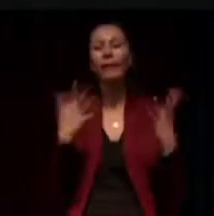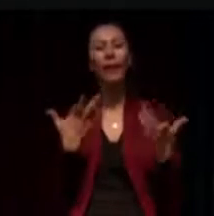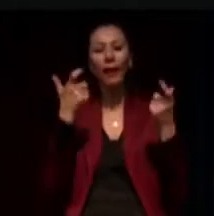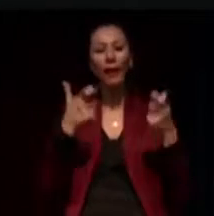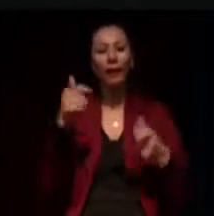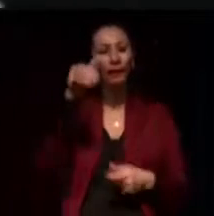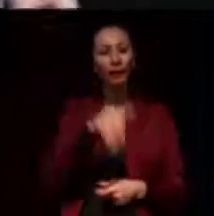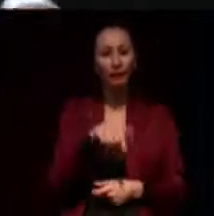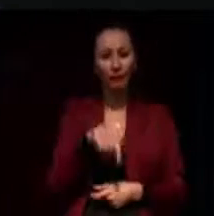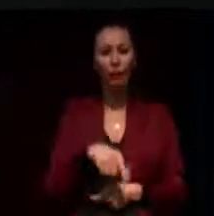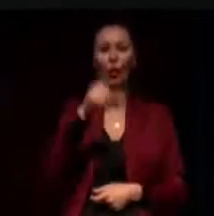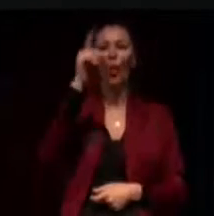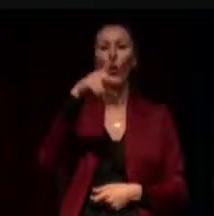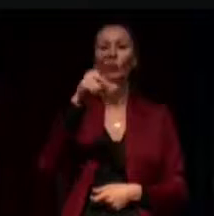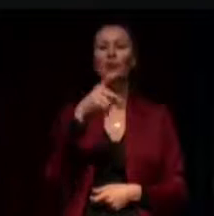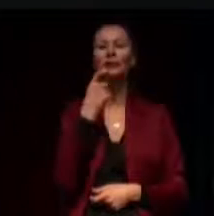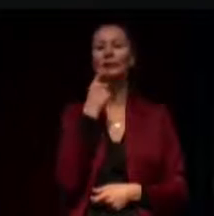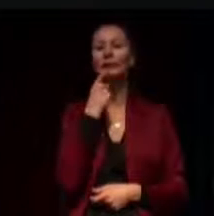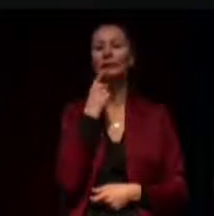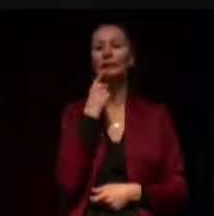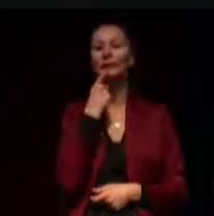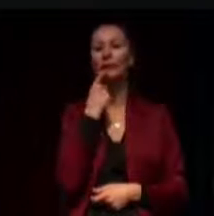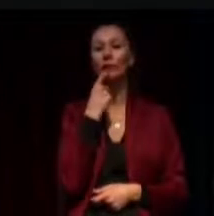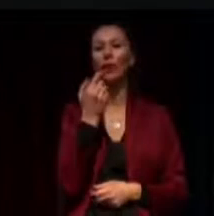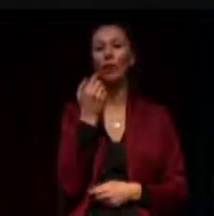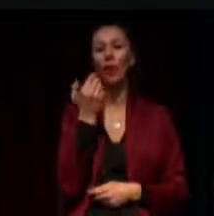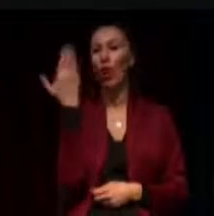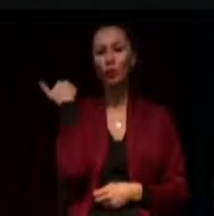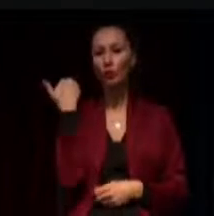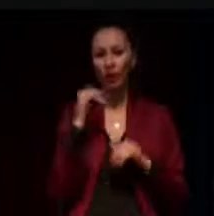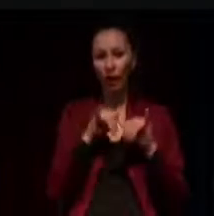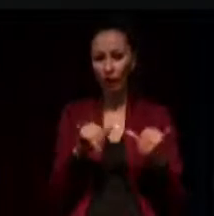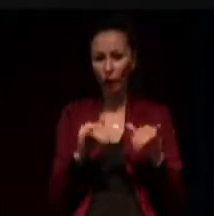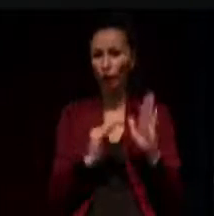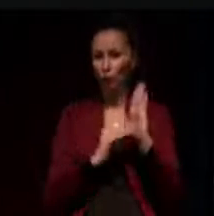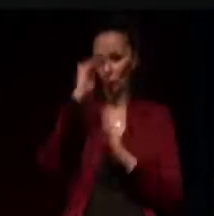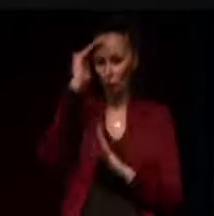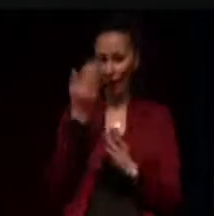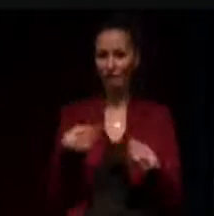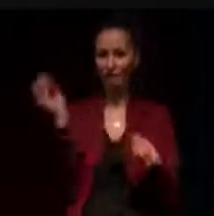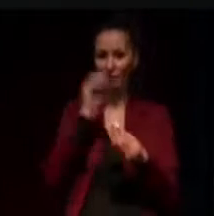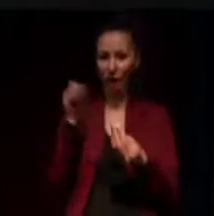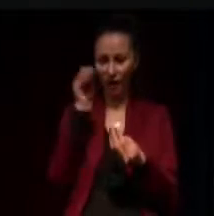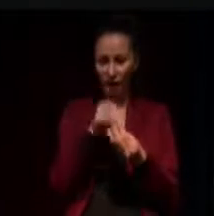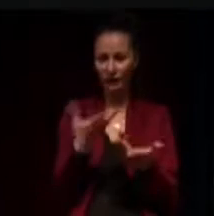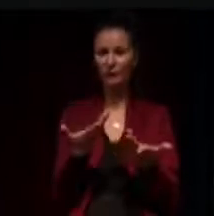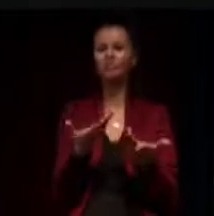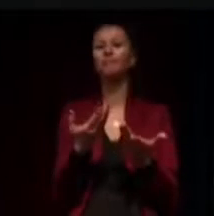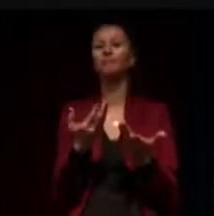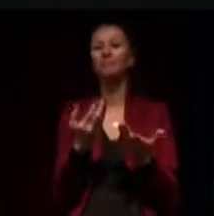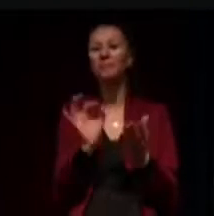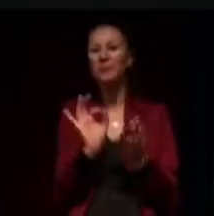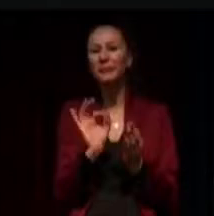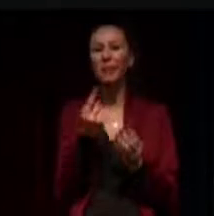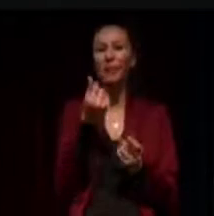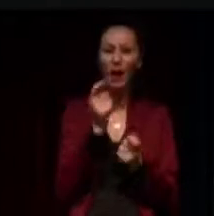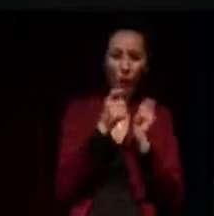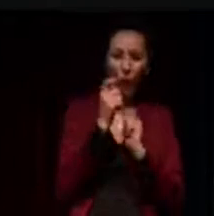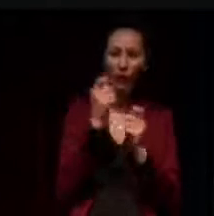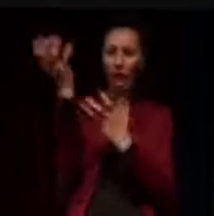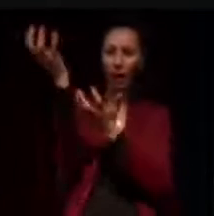geldik arkadaşlar? 18 yıl önceye geldik. 18 yıl önce öyle değil miydi yani? Yüksek faizle al, fiktif büyüme yap, parayı